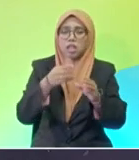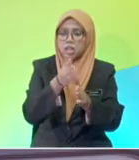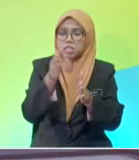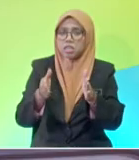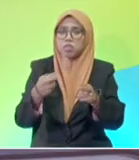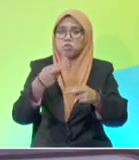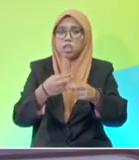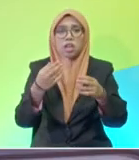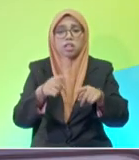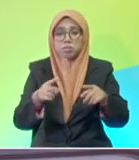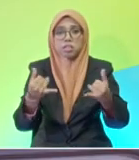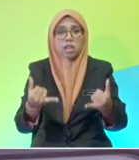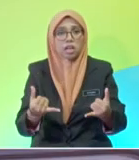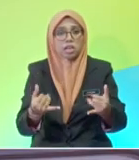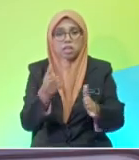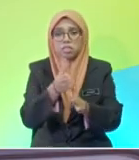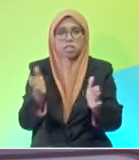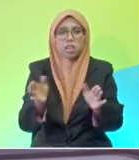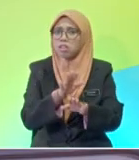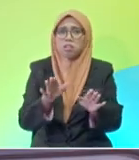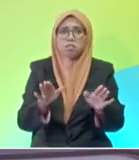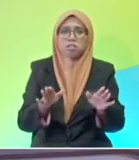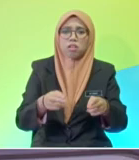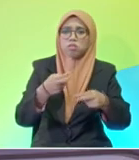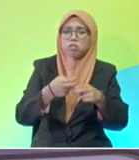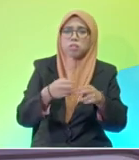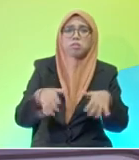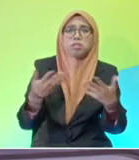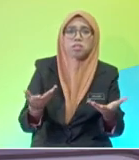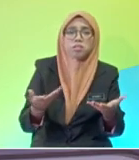baik hati nanti bajunya basah